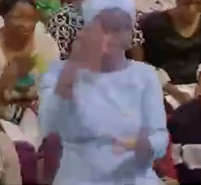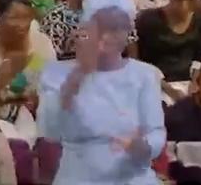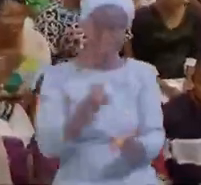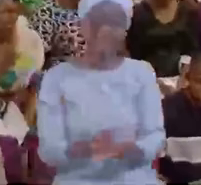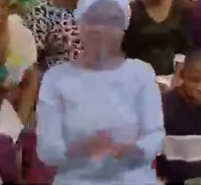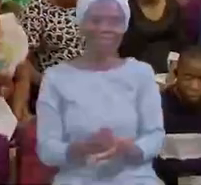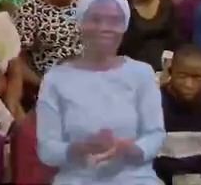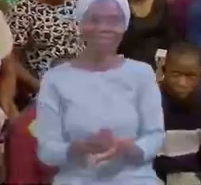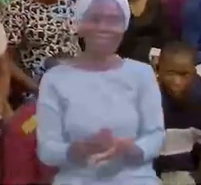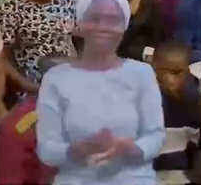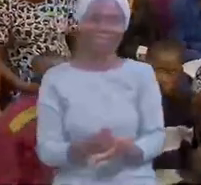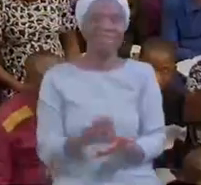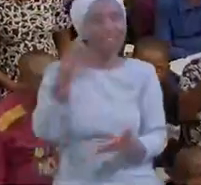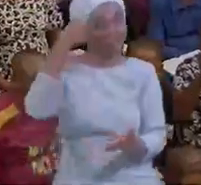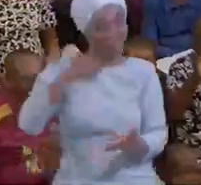pour moi,